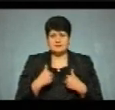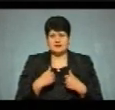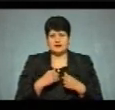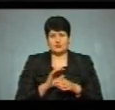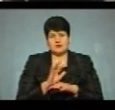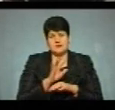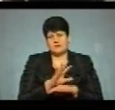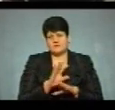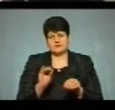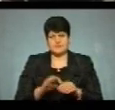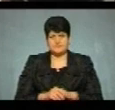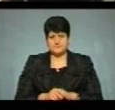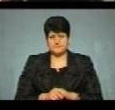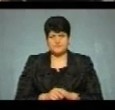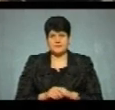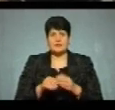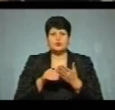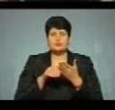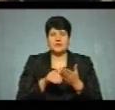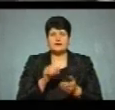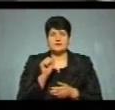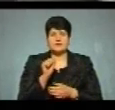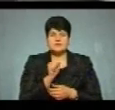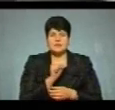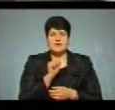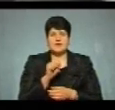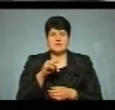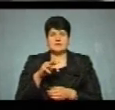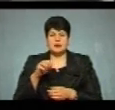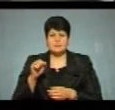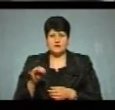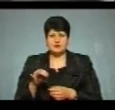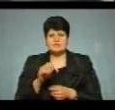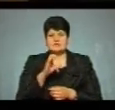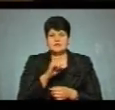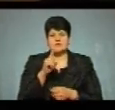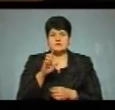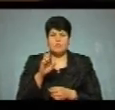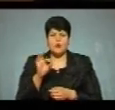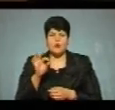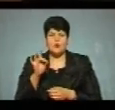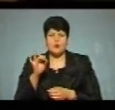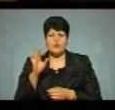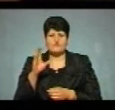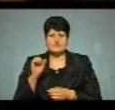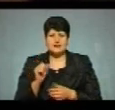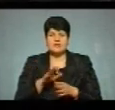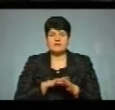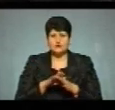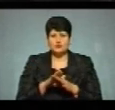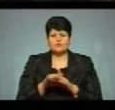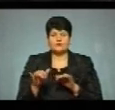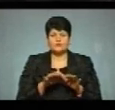туди направляють і все. Допомагає Анастасія Атаманюк знайти робоче місце Світлана Зборовська, фахівець обласного центру зайнятості, яка виконує